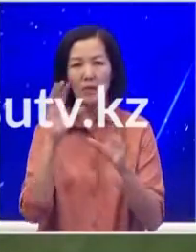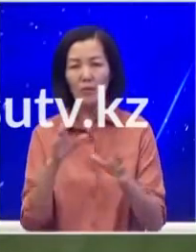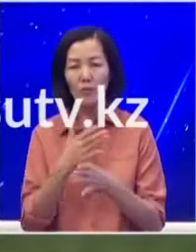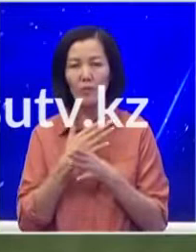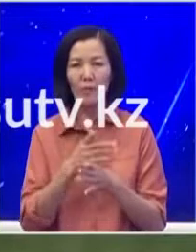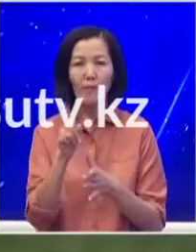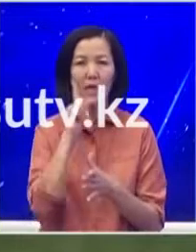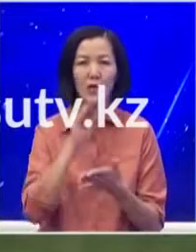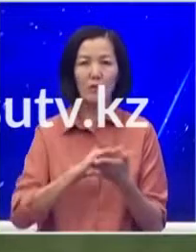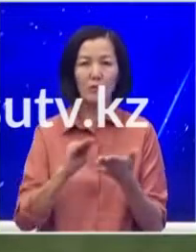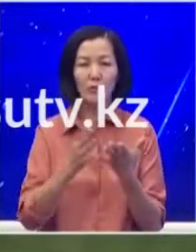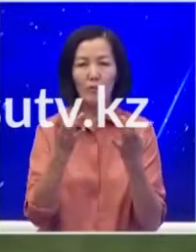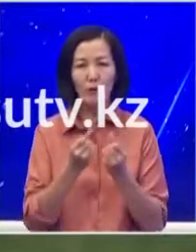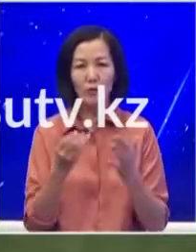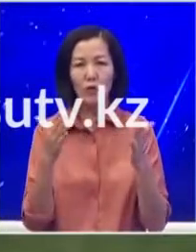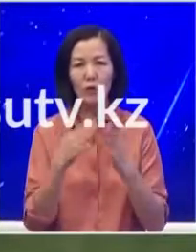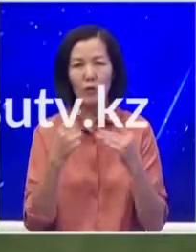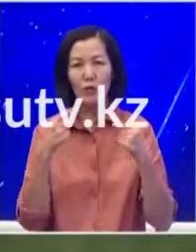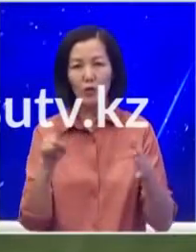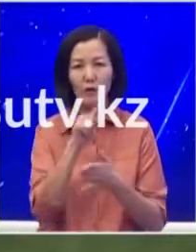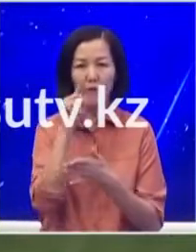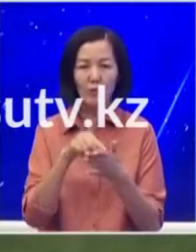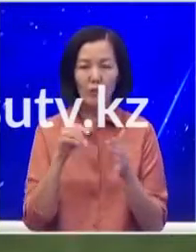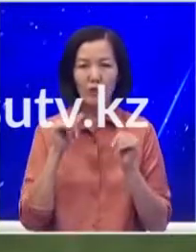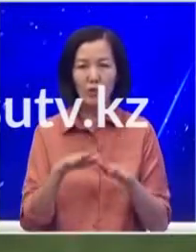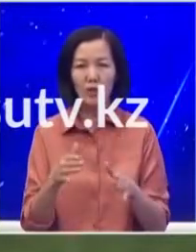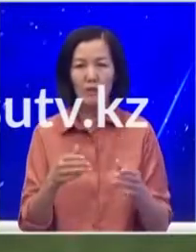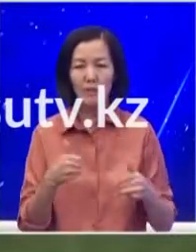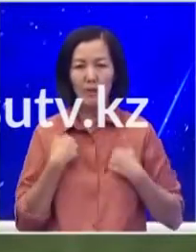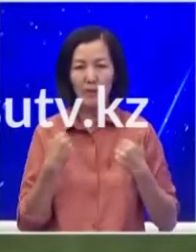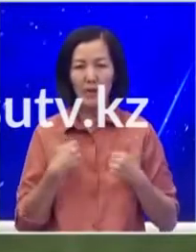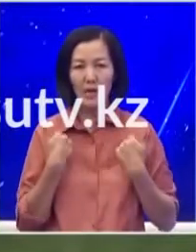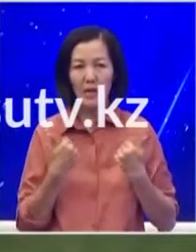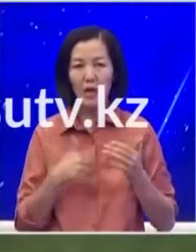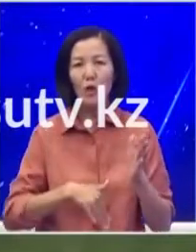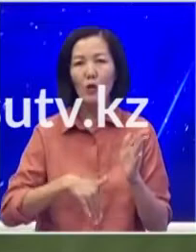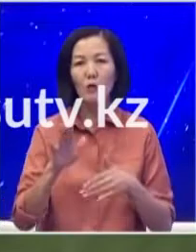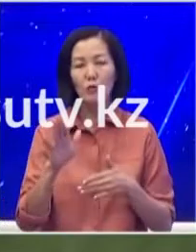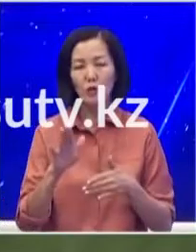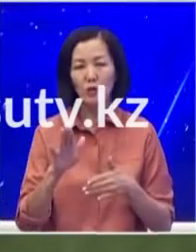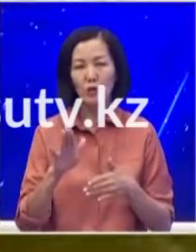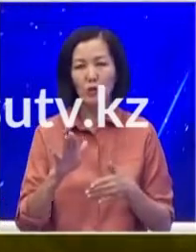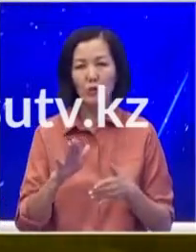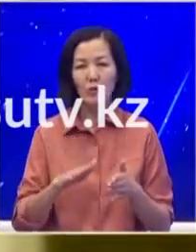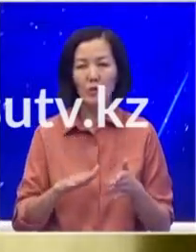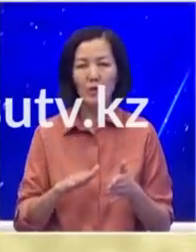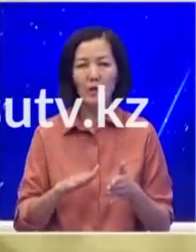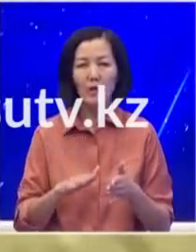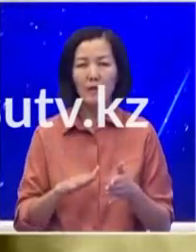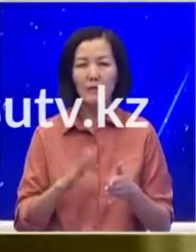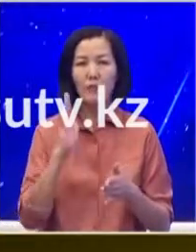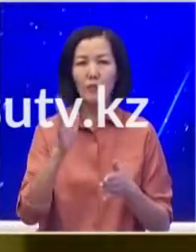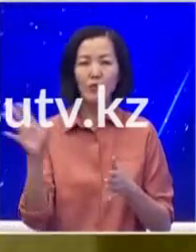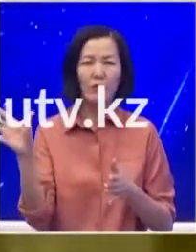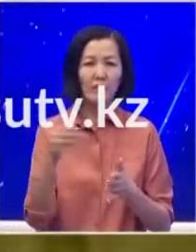молодым журналистам в получении жилья и других вопросах. Изо всех сил старалась улучшить положение своих подчиненных. Будучи в курсе